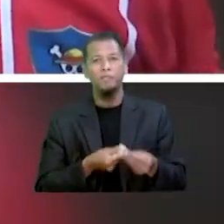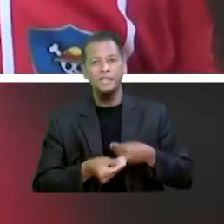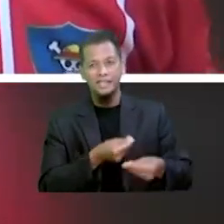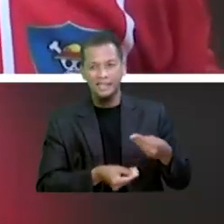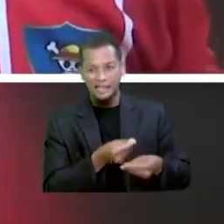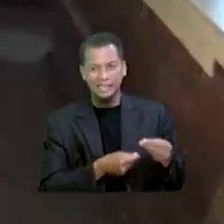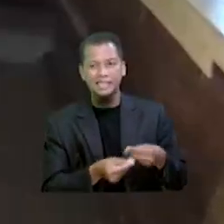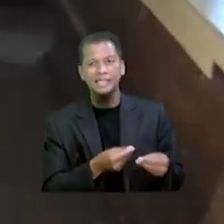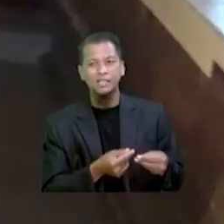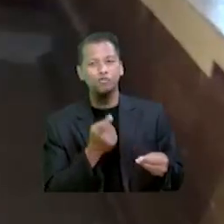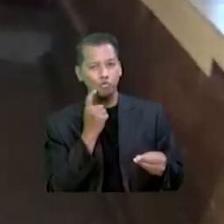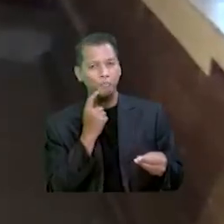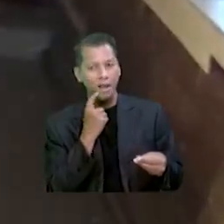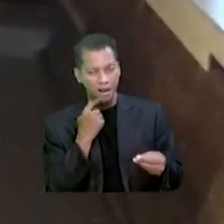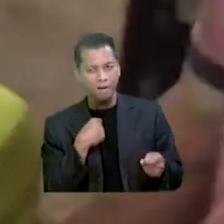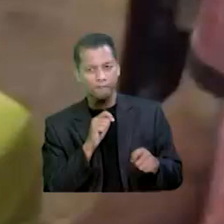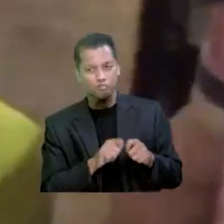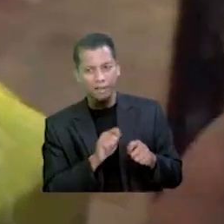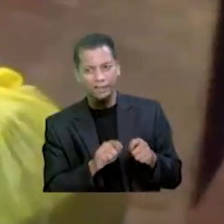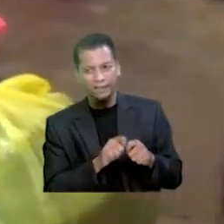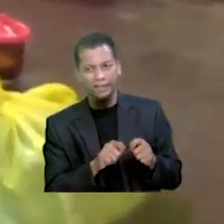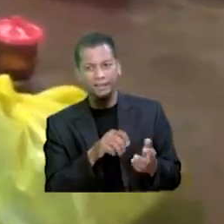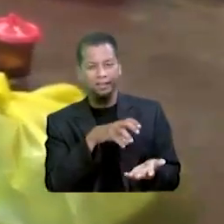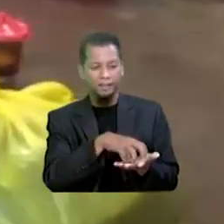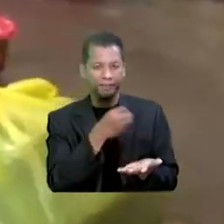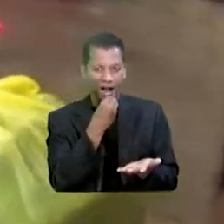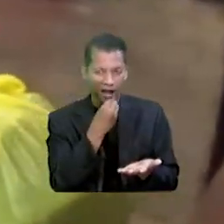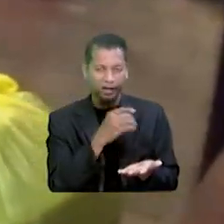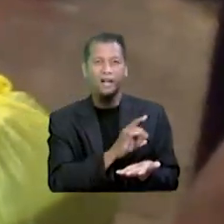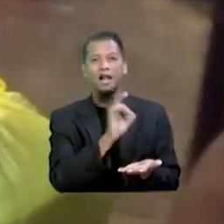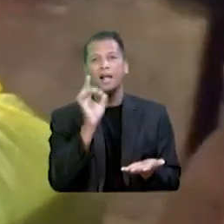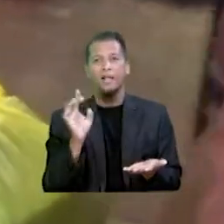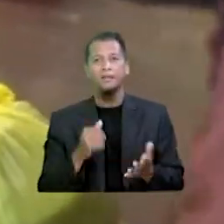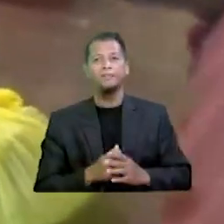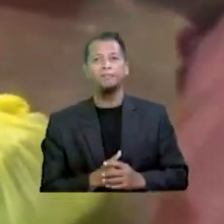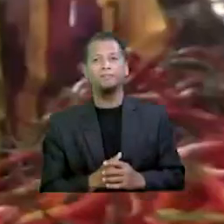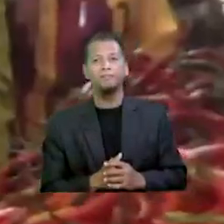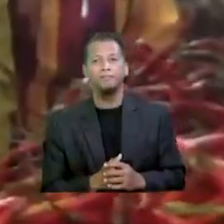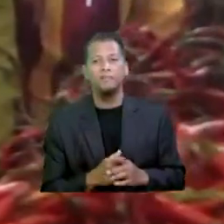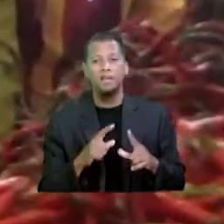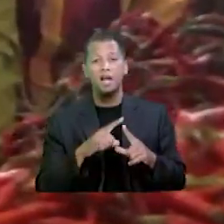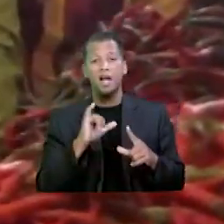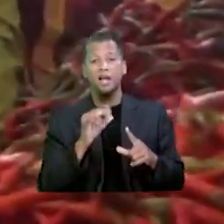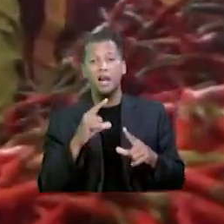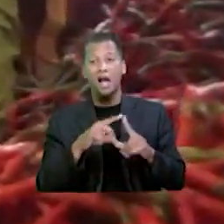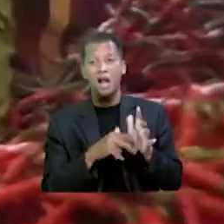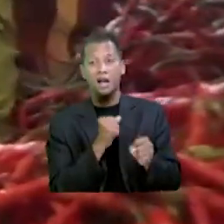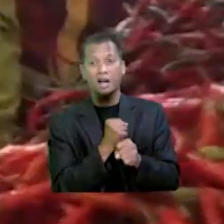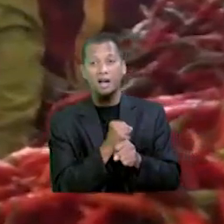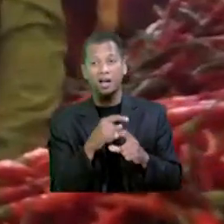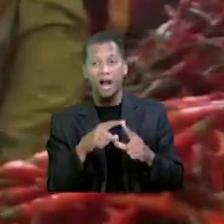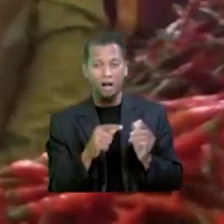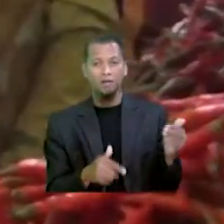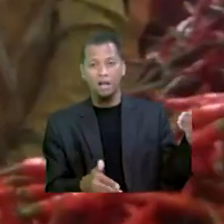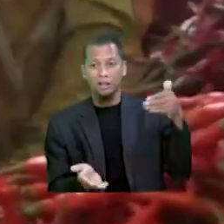restoran, Lamongan, dan lain-lain. Kunjungan Erlangga ke Pasar Flamboyan dalam rangka rapat dengan tim inflasi pusat